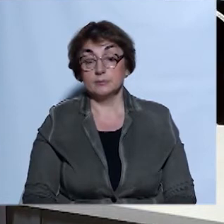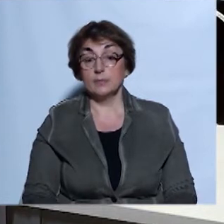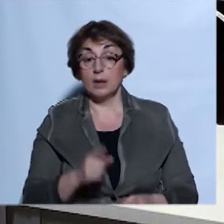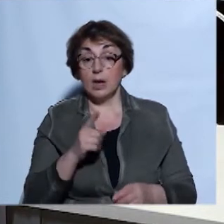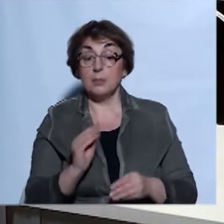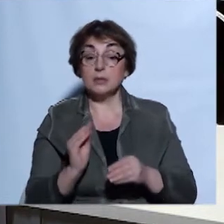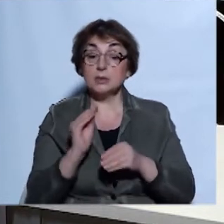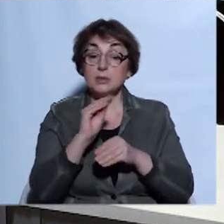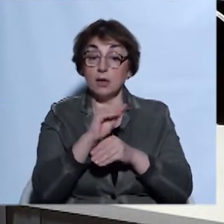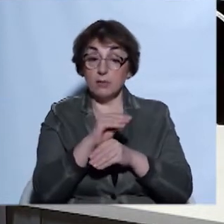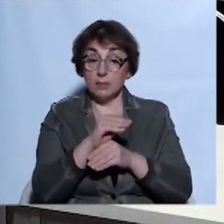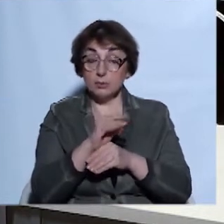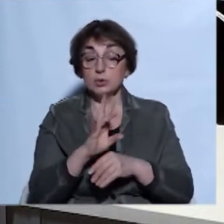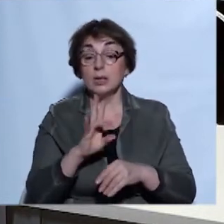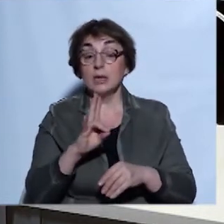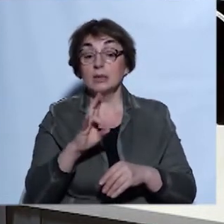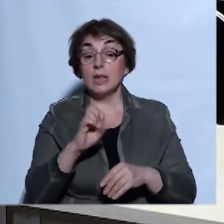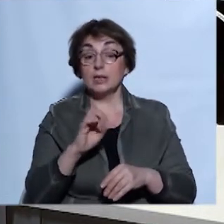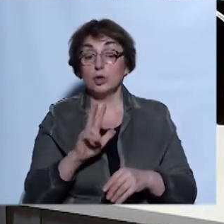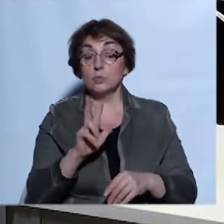Დავამატოთ ნატრიუმის ჰიდროქსიდი.